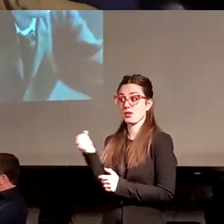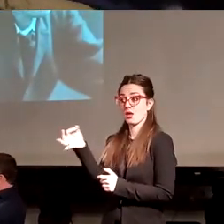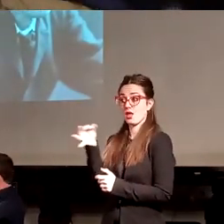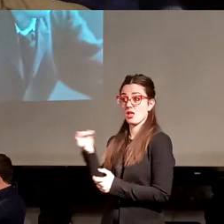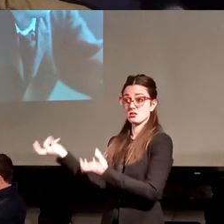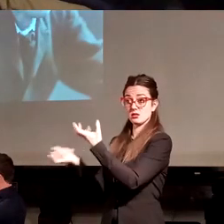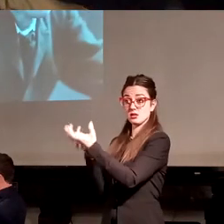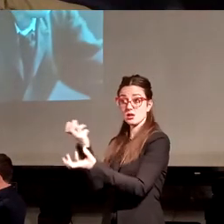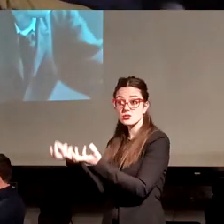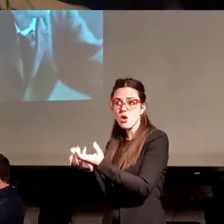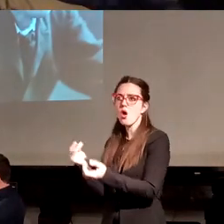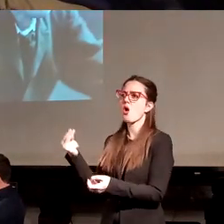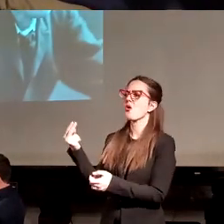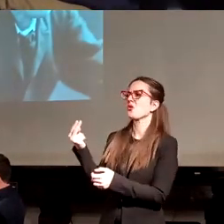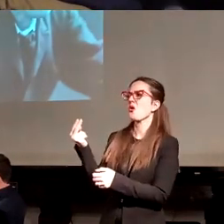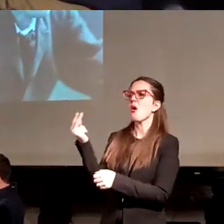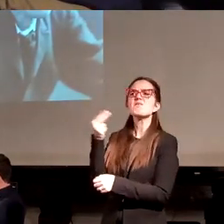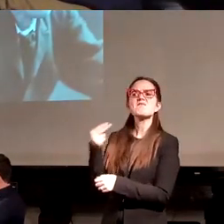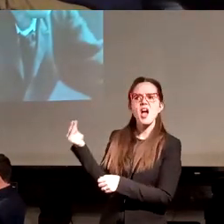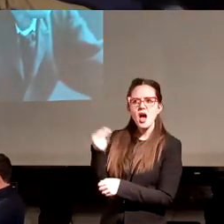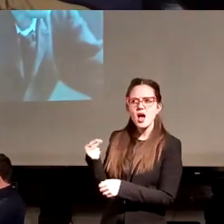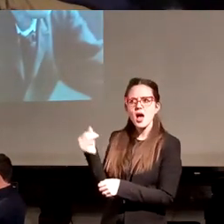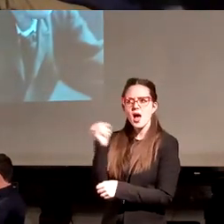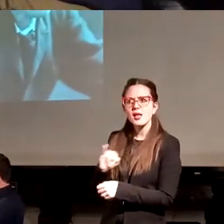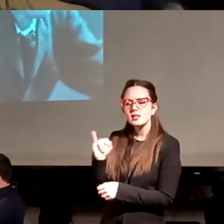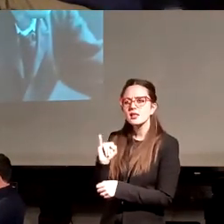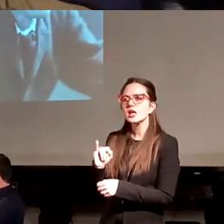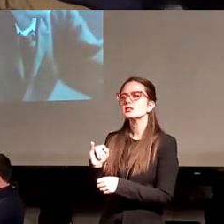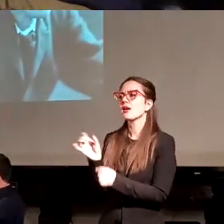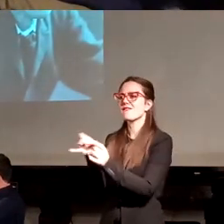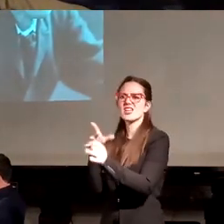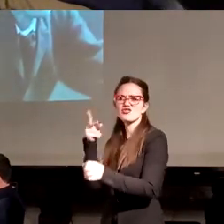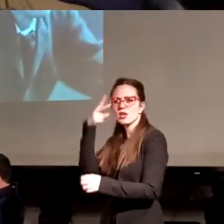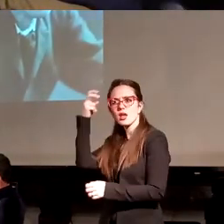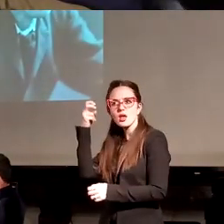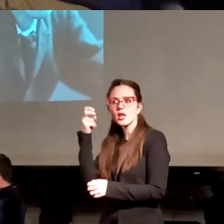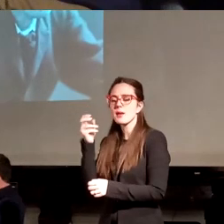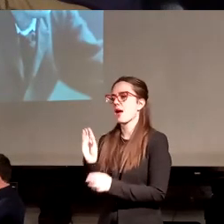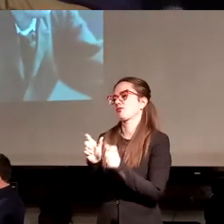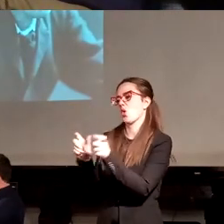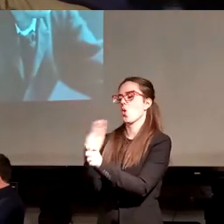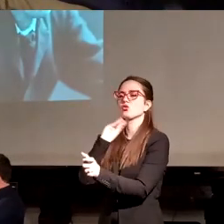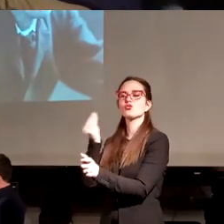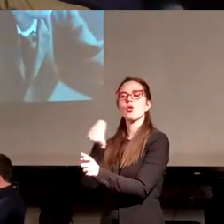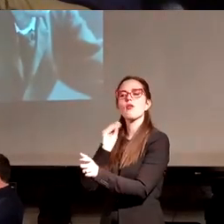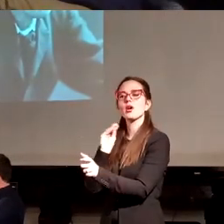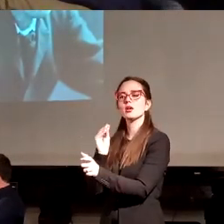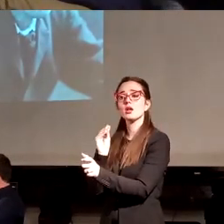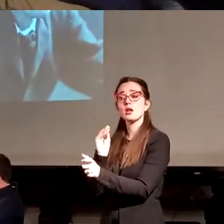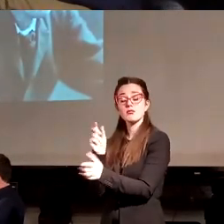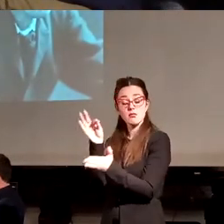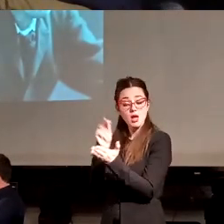test drive da qualche altro libro la freccia nera cioè per ragazzi lo scrittore è stato veramente